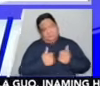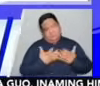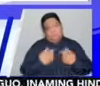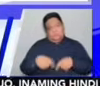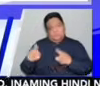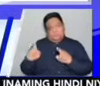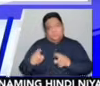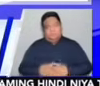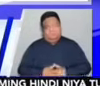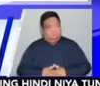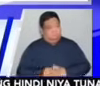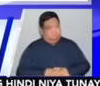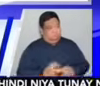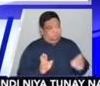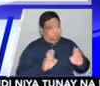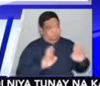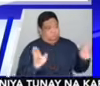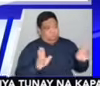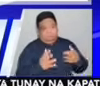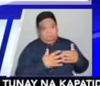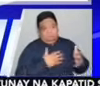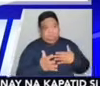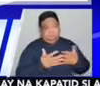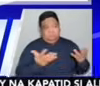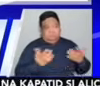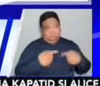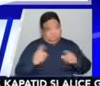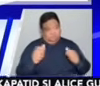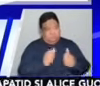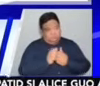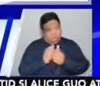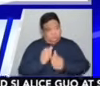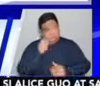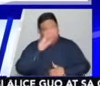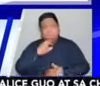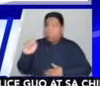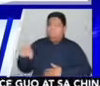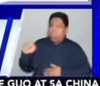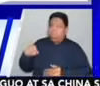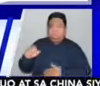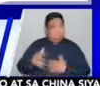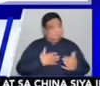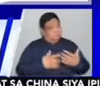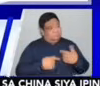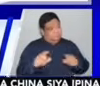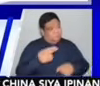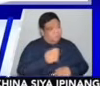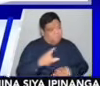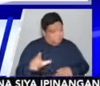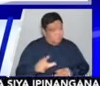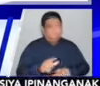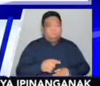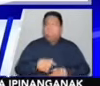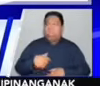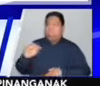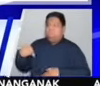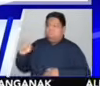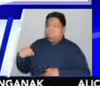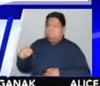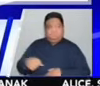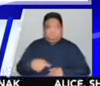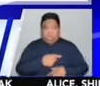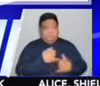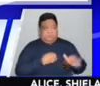Saang lupalop ng daigdig Sasamahan mo siya kahit impyerno Samahan mo siya Okay Hindi ka pa rin nagtatanong Saan tayo pupunta